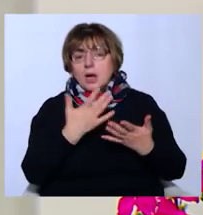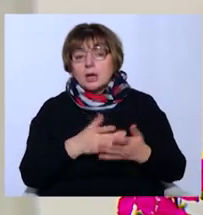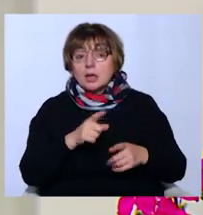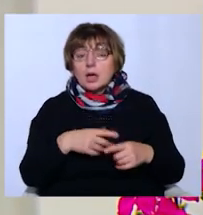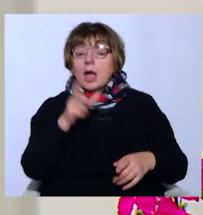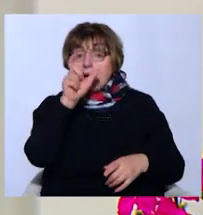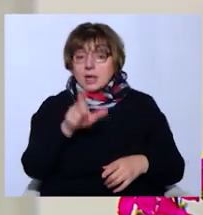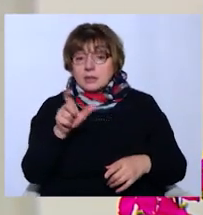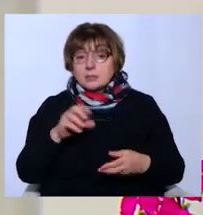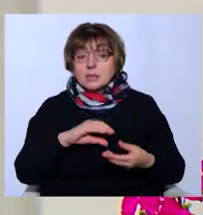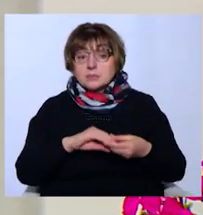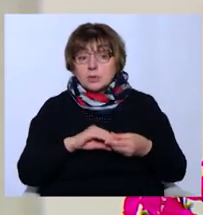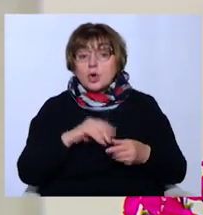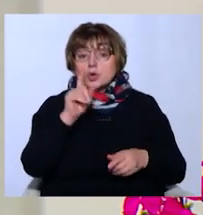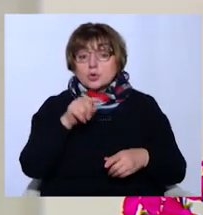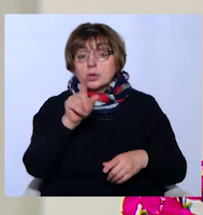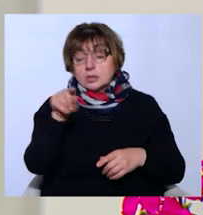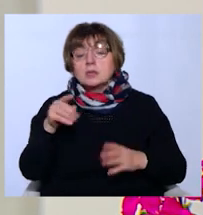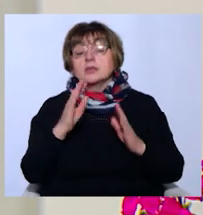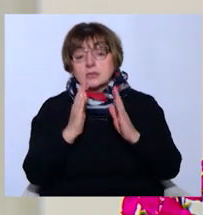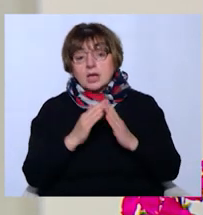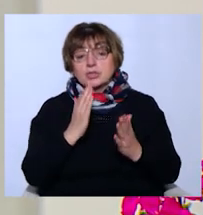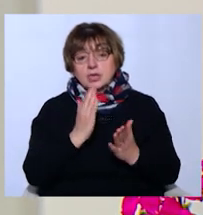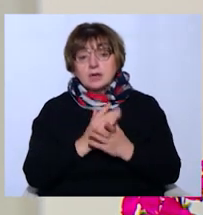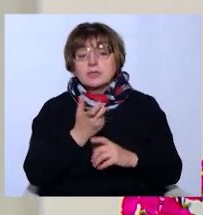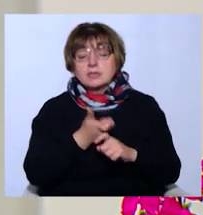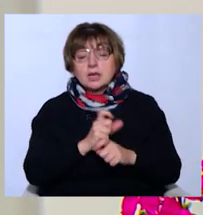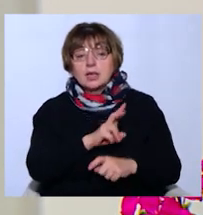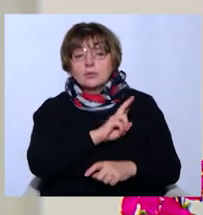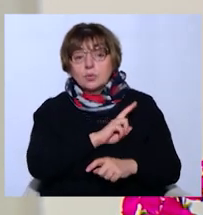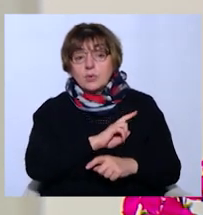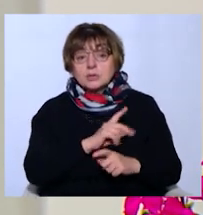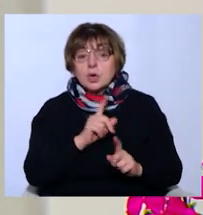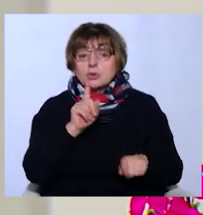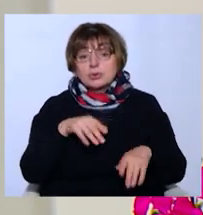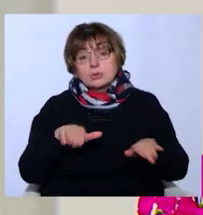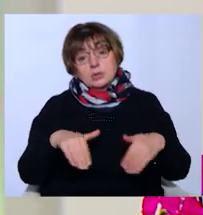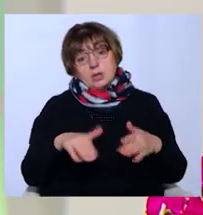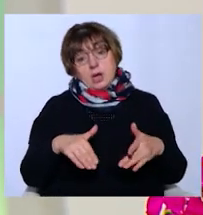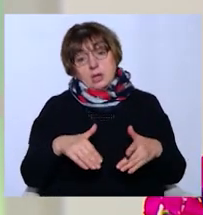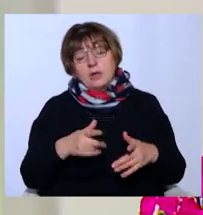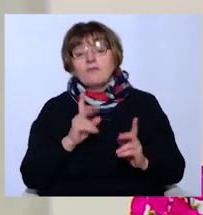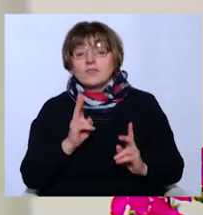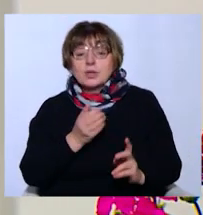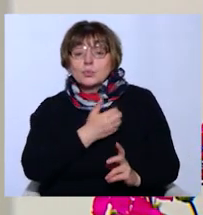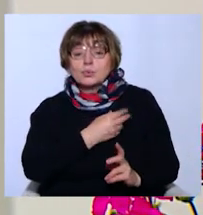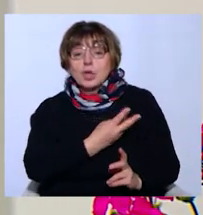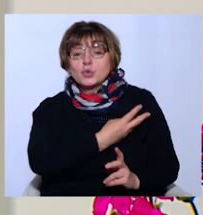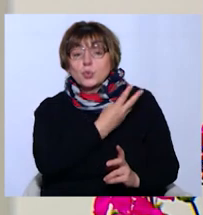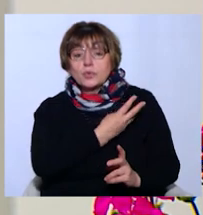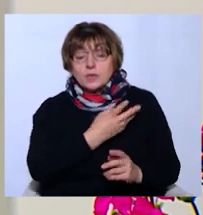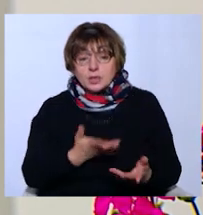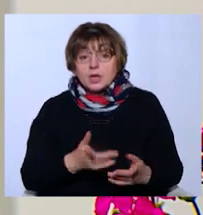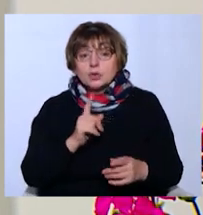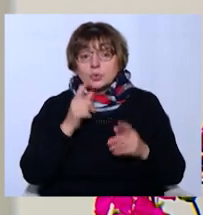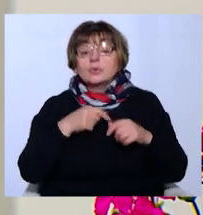ადამიანის მეგობარი და ზოგიერთ თქვენგანს ის სახლში ყავს და ძალიან უყვარს. ზოგიერთს კი არ ახყავს და იქნებ სურვილი აქვს, რომ ყავდეს. თუ